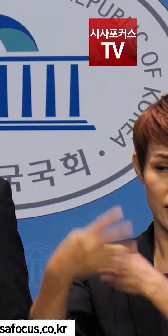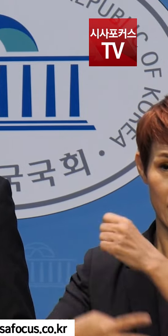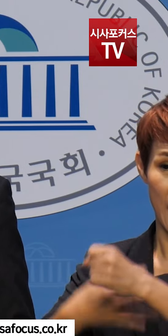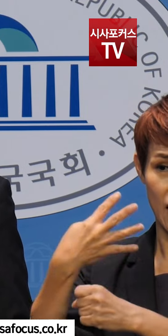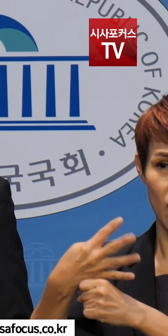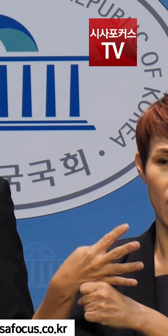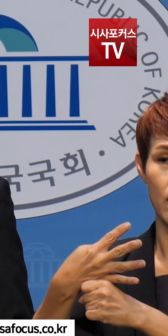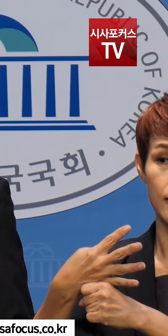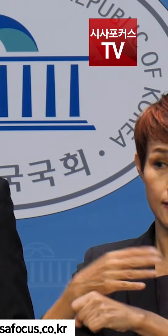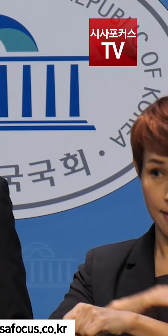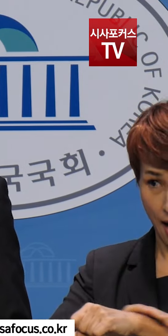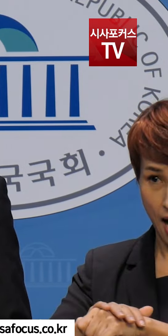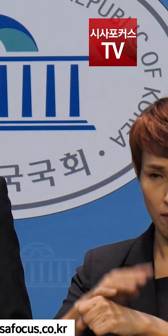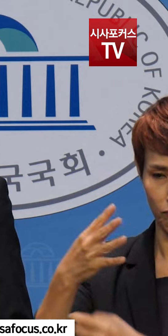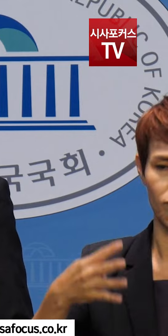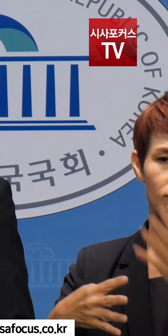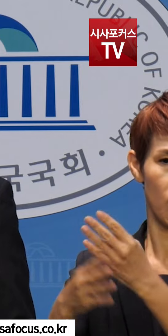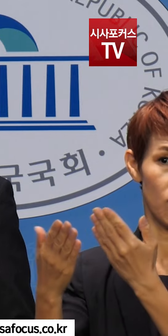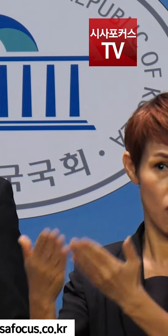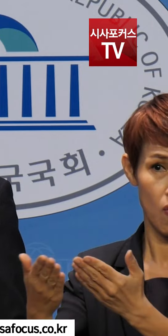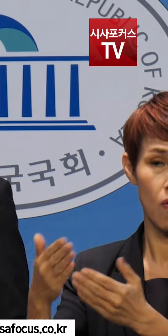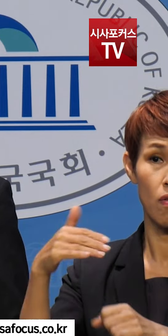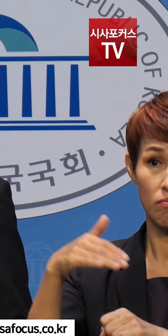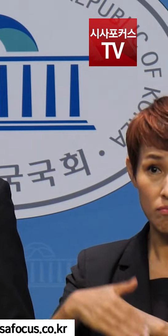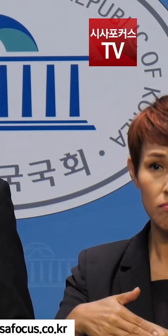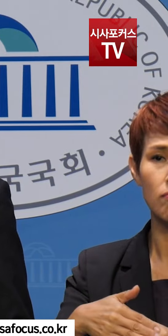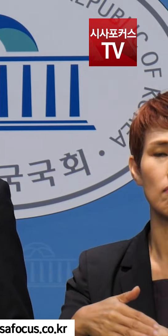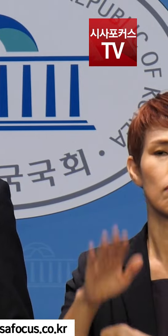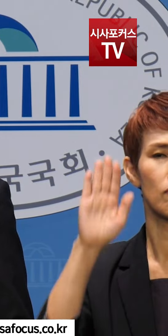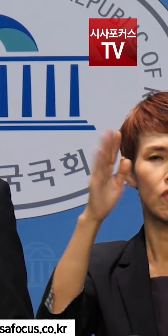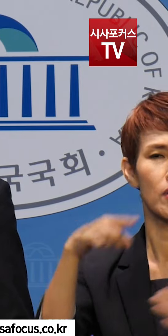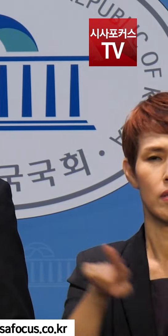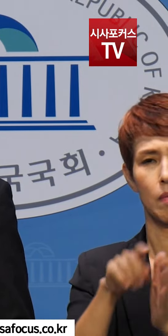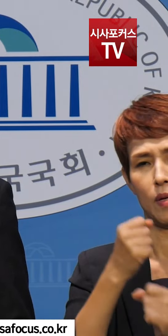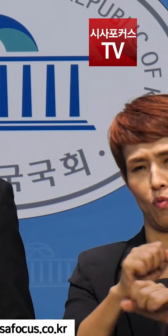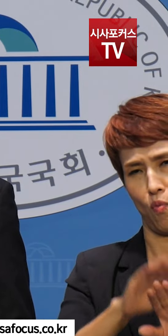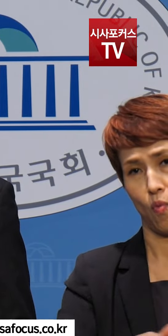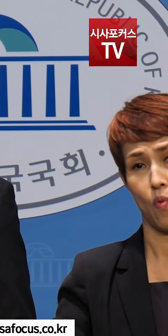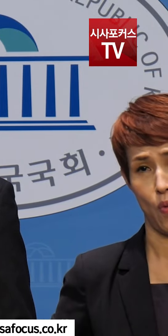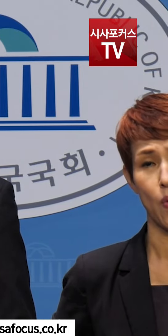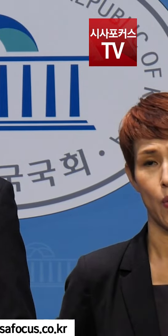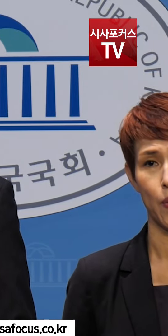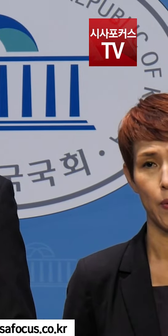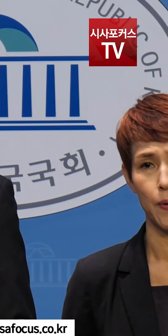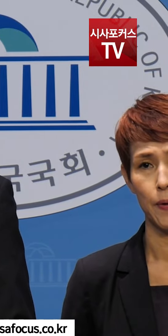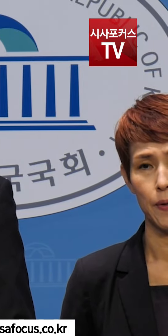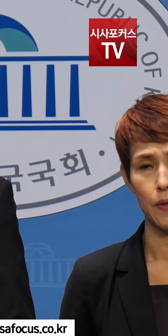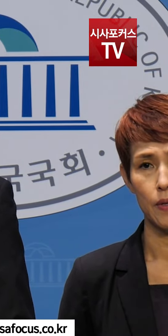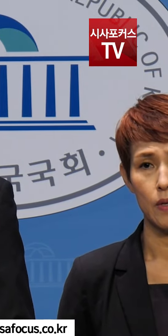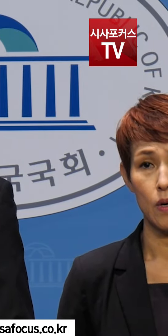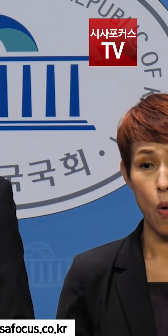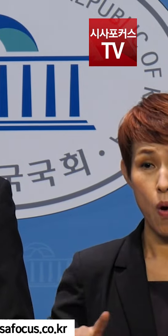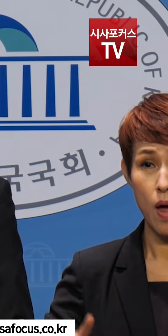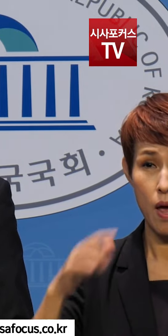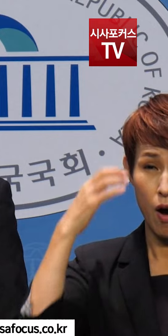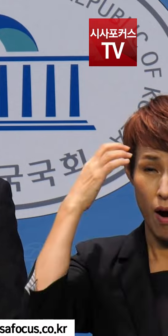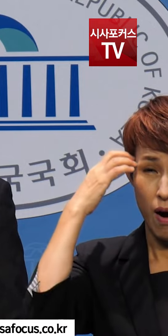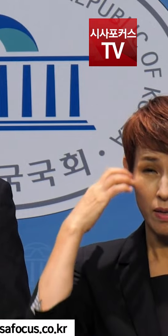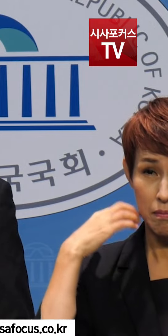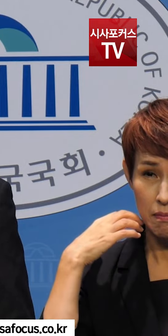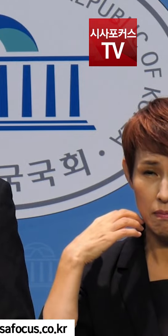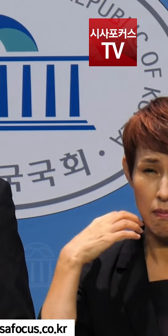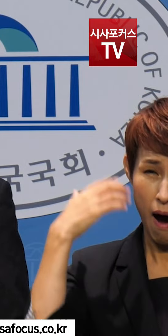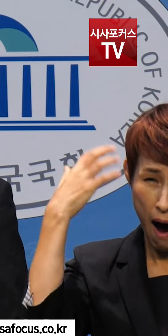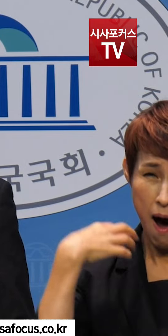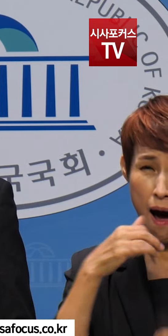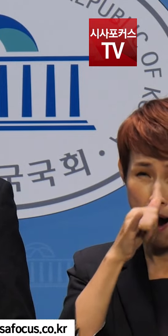중임제와 사회권을 강화하는 개헌안도 미래를 위해 만들어 놓아야 합니다. 올해 여름이 가장 시원한